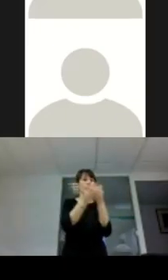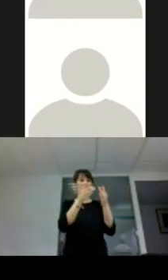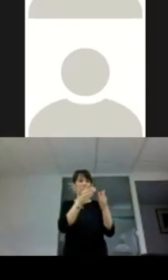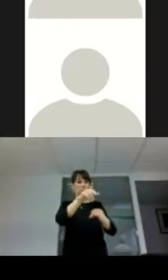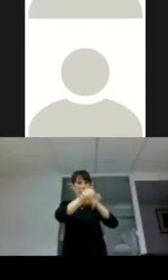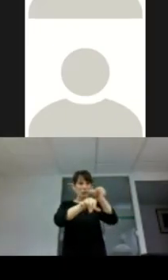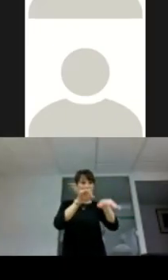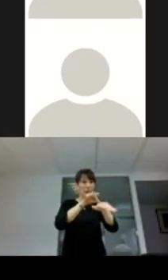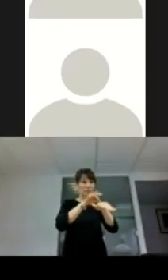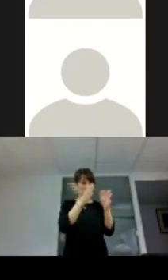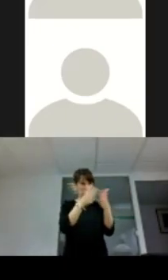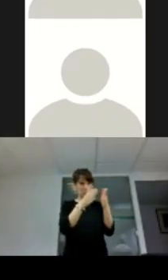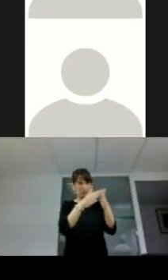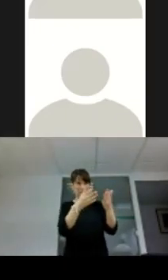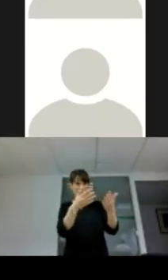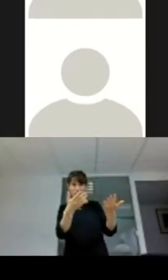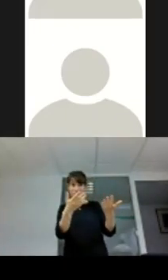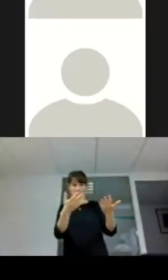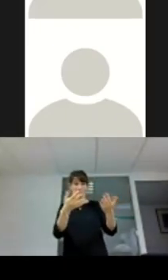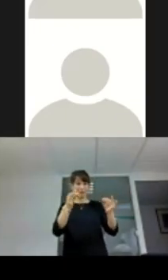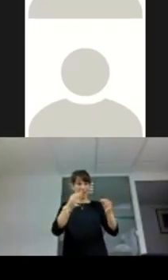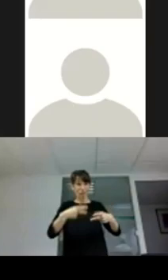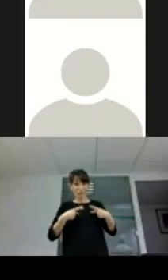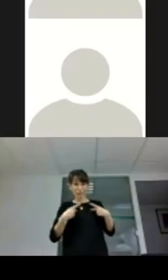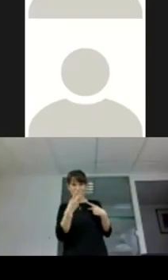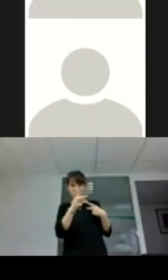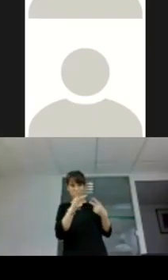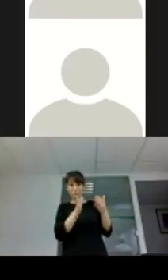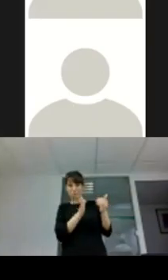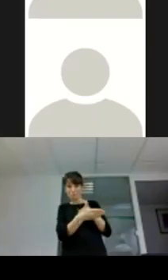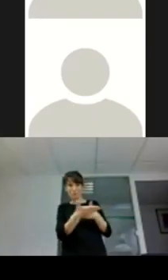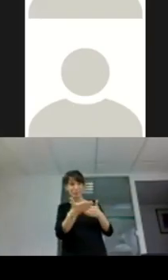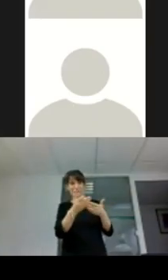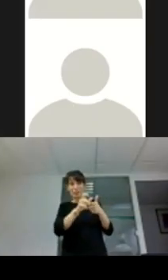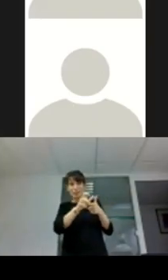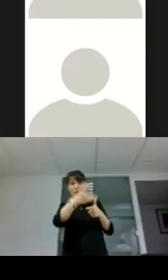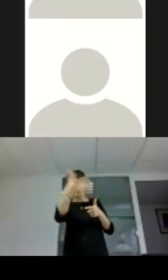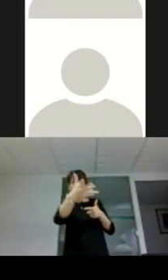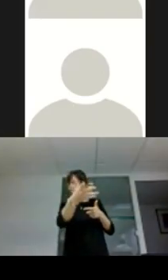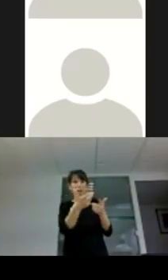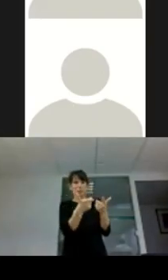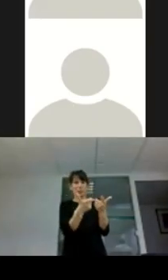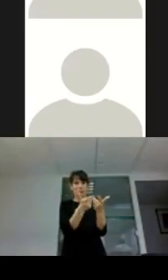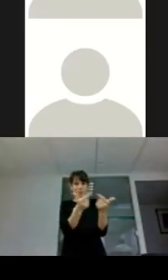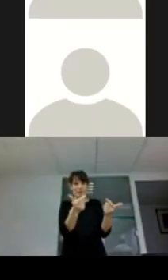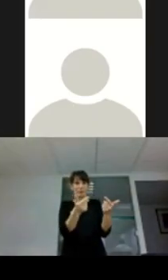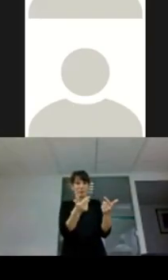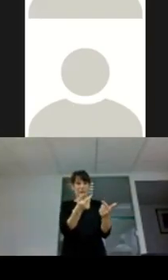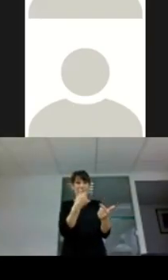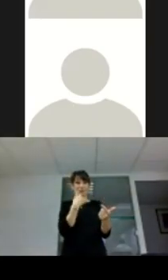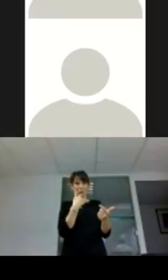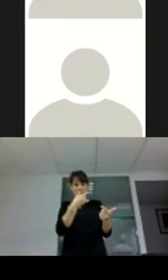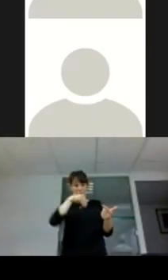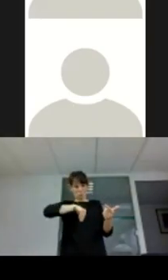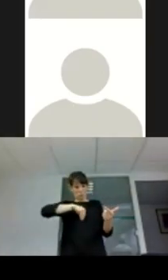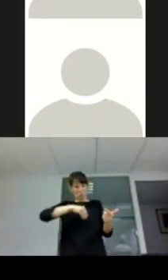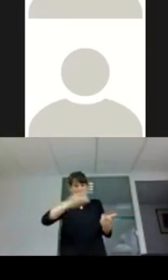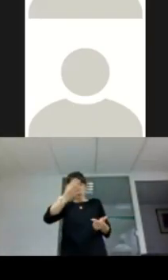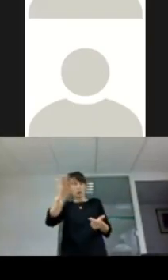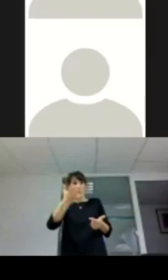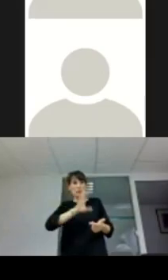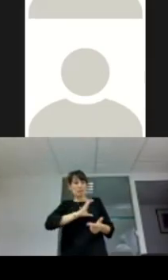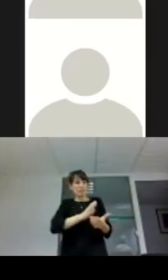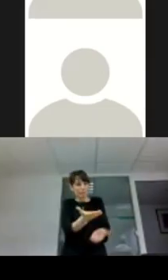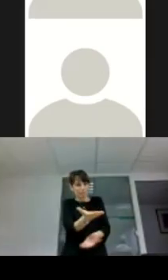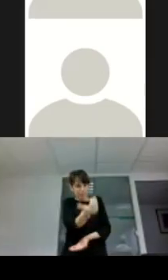point, de regarder avec les patients comment leur vie est impactée et de les encourager à exprimer leurs